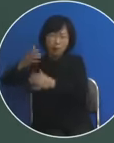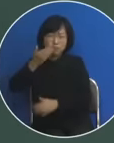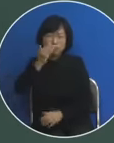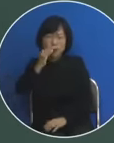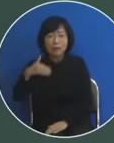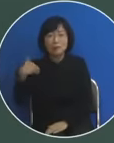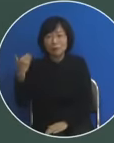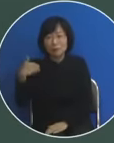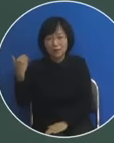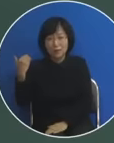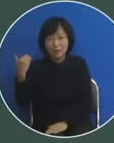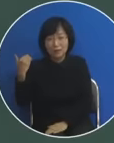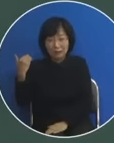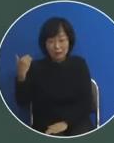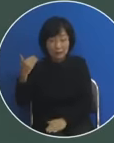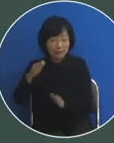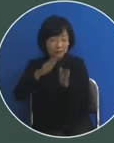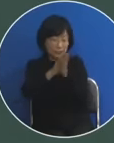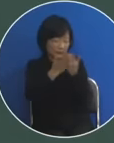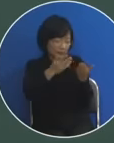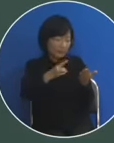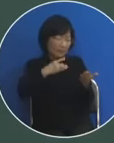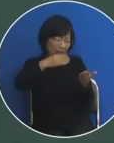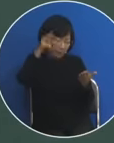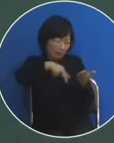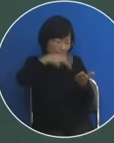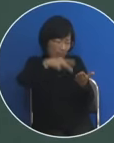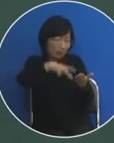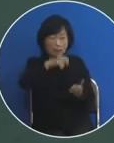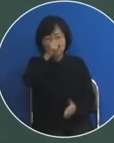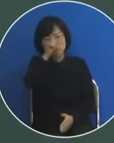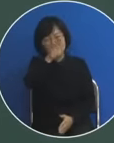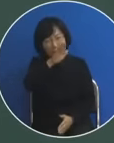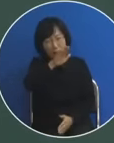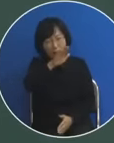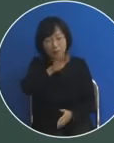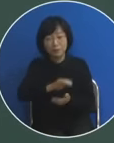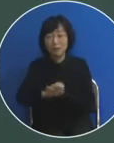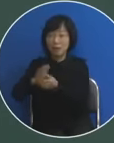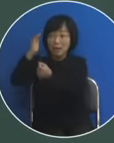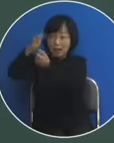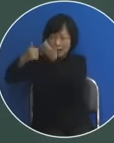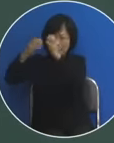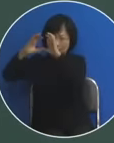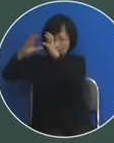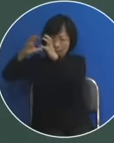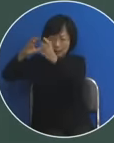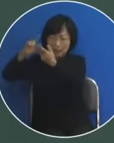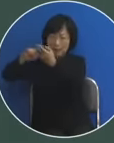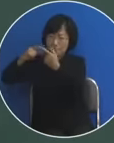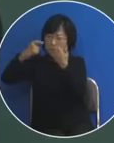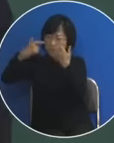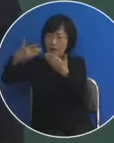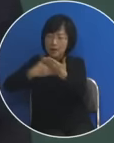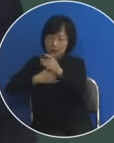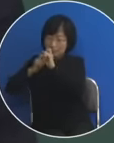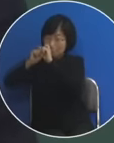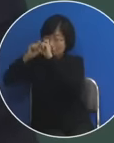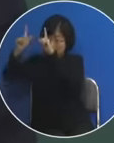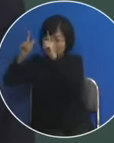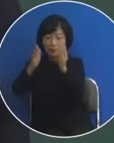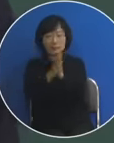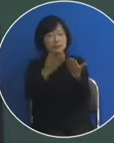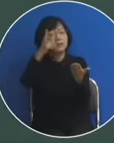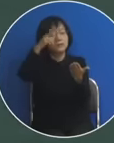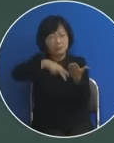이걸 보면서 봐야 되는데 여기에서 사실은 놓친 겁니다. The blessing of God's kingdom coming upon you, seeing that you need to look at other things,